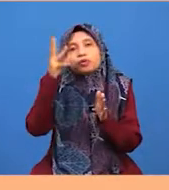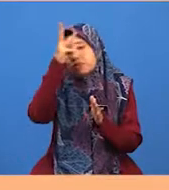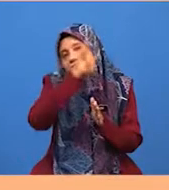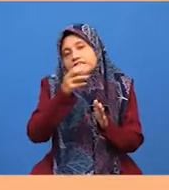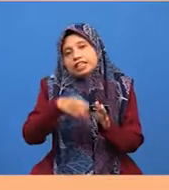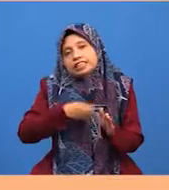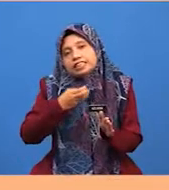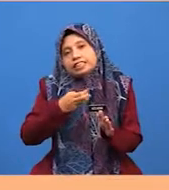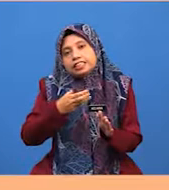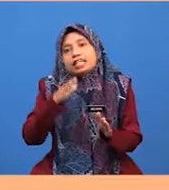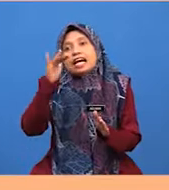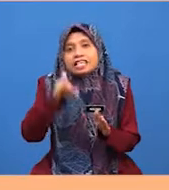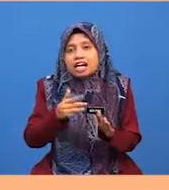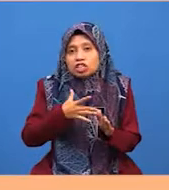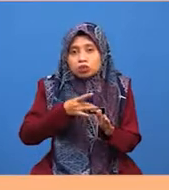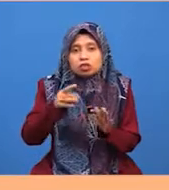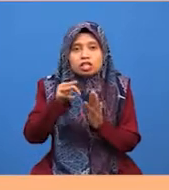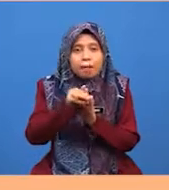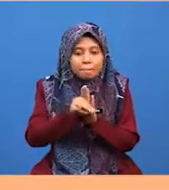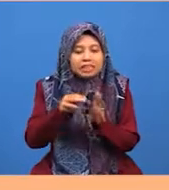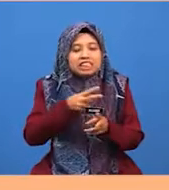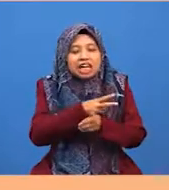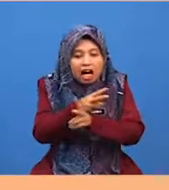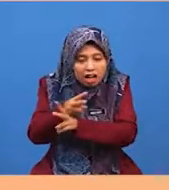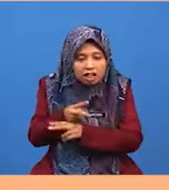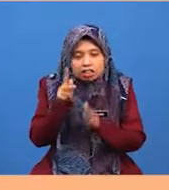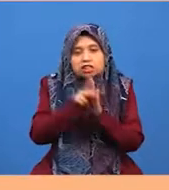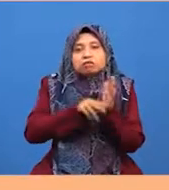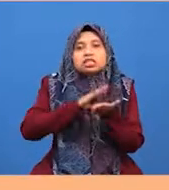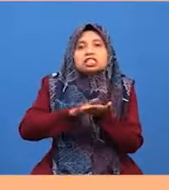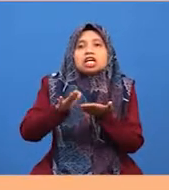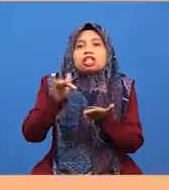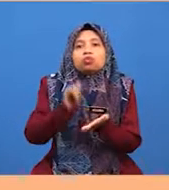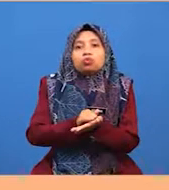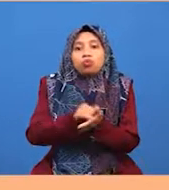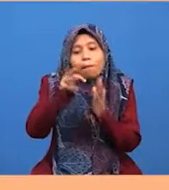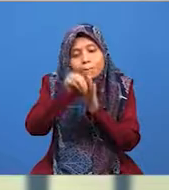yang suka menjaga kebersihan itu membuang sampah.